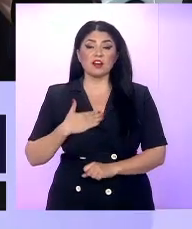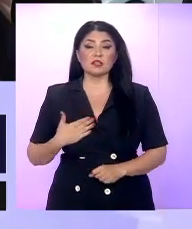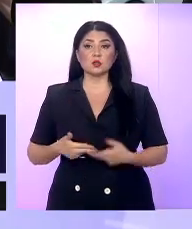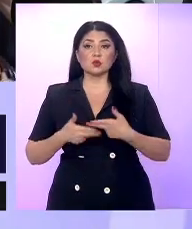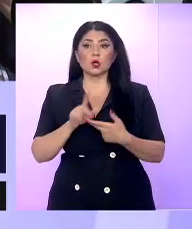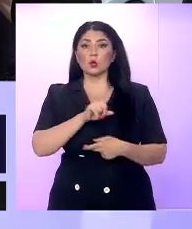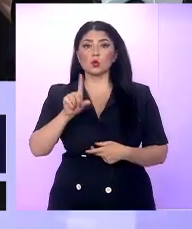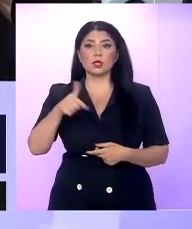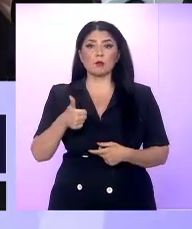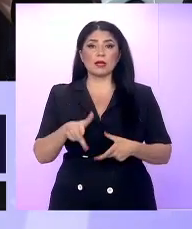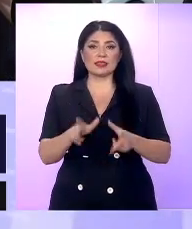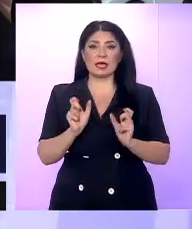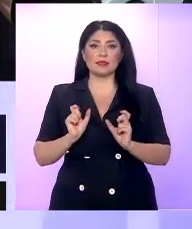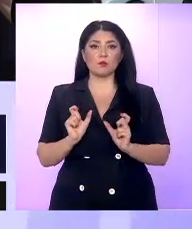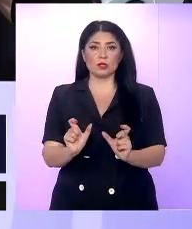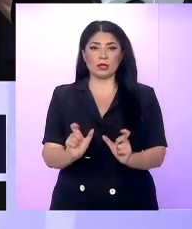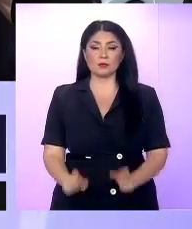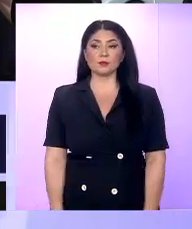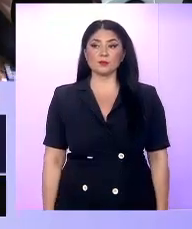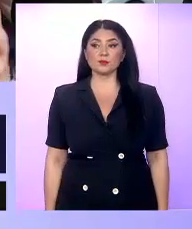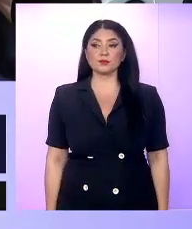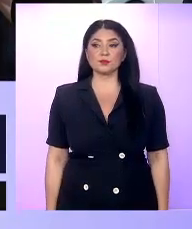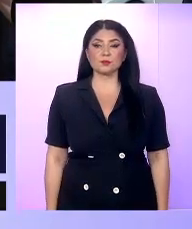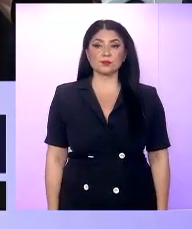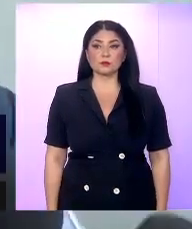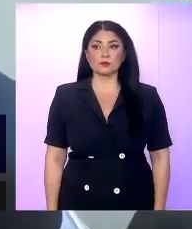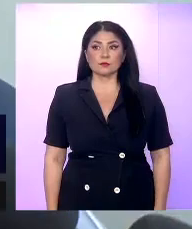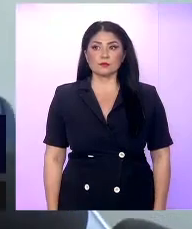susține că nu trebuie aceasta să fie ridicată.